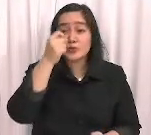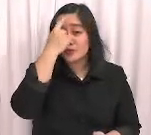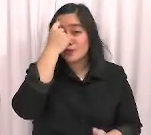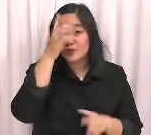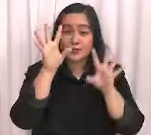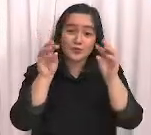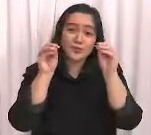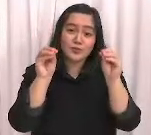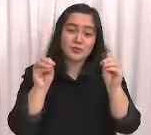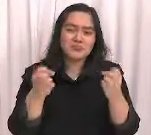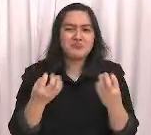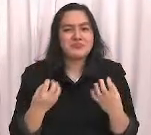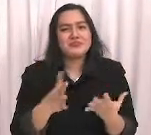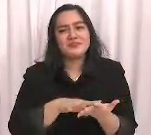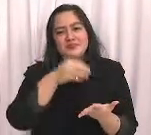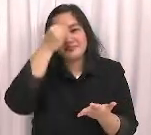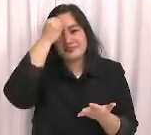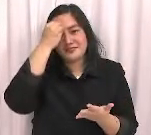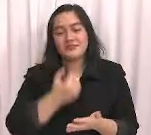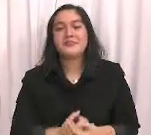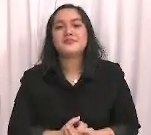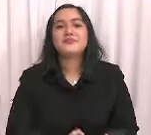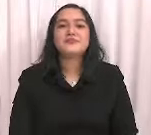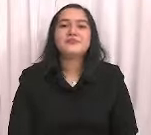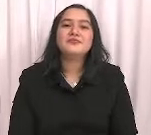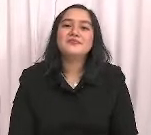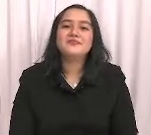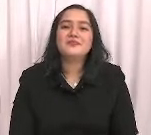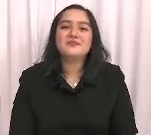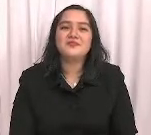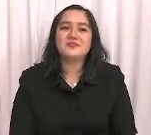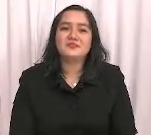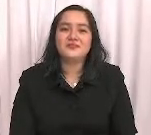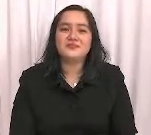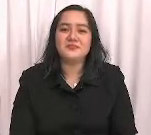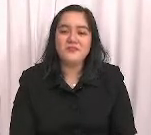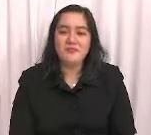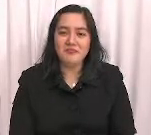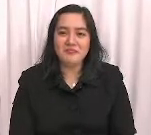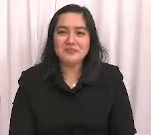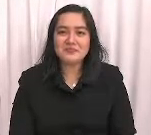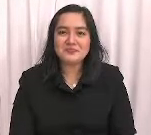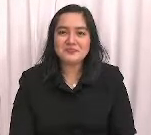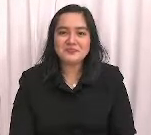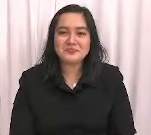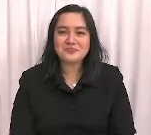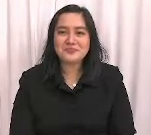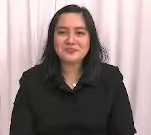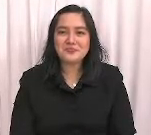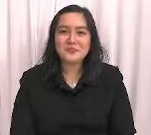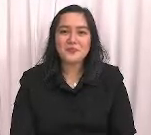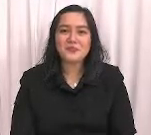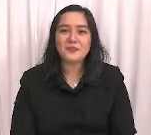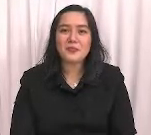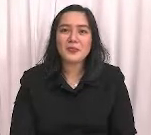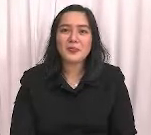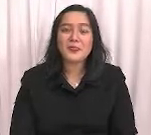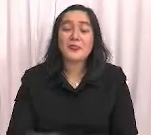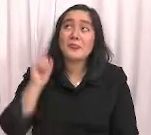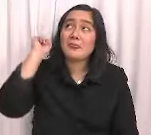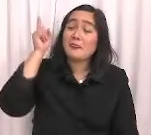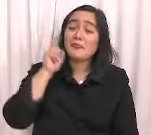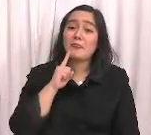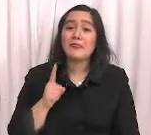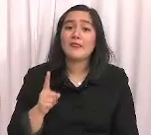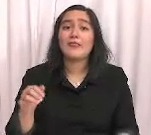kami natutunan. And for those... Alam, akalain mo, kasama ko na itong mga ito. Natututo pa rin dito, mga kapatid. Wala,